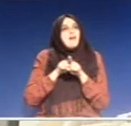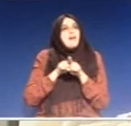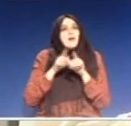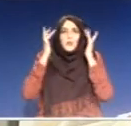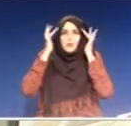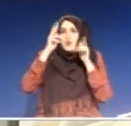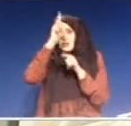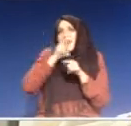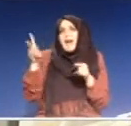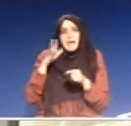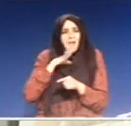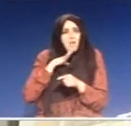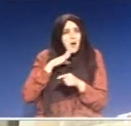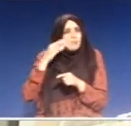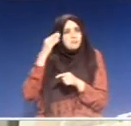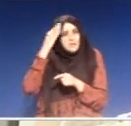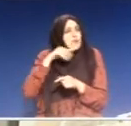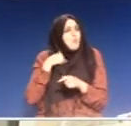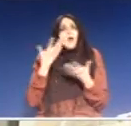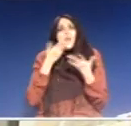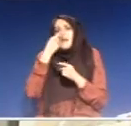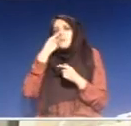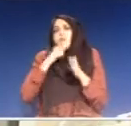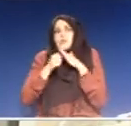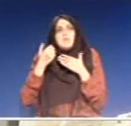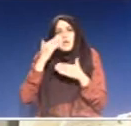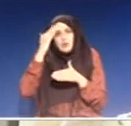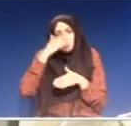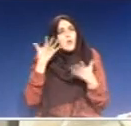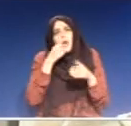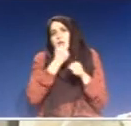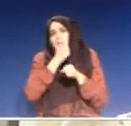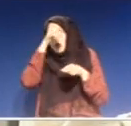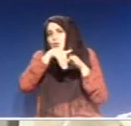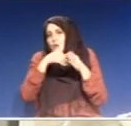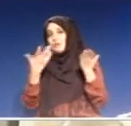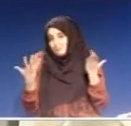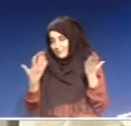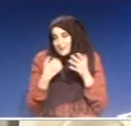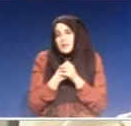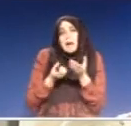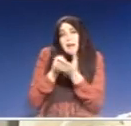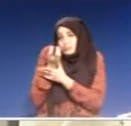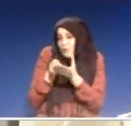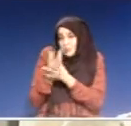مع الخبراء. أشار أستاذ أحمد إلى أنه لازم يكونوا حاضرون الجيران إلى آخره. لماذا؟